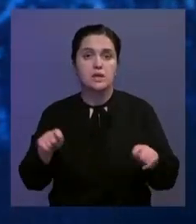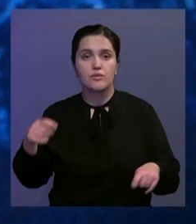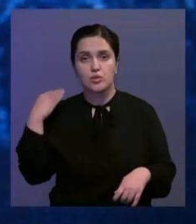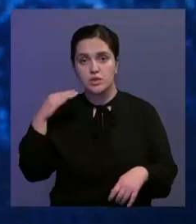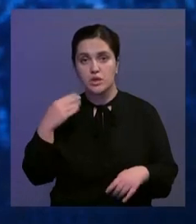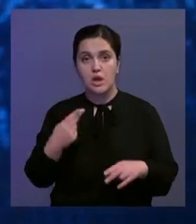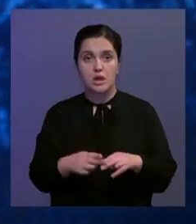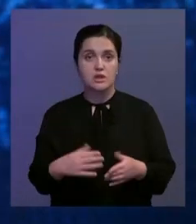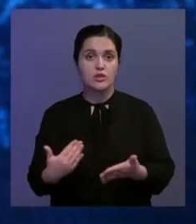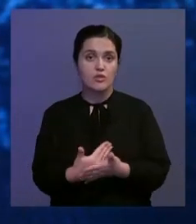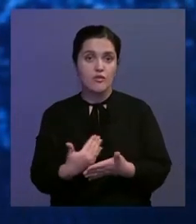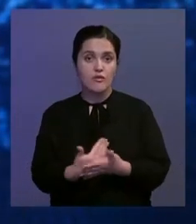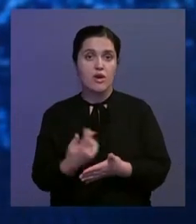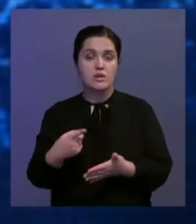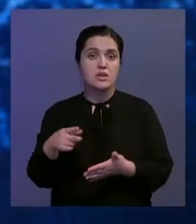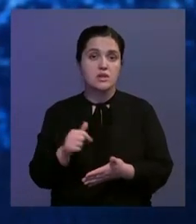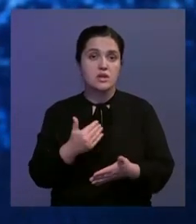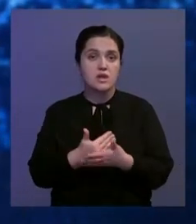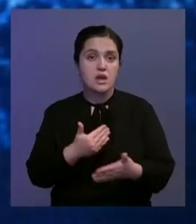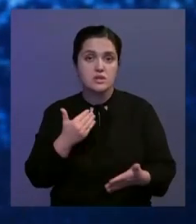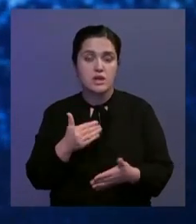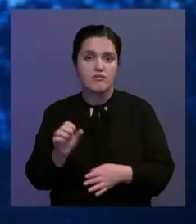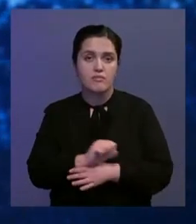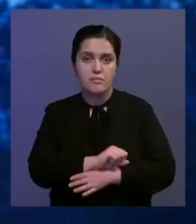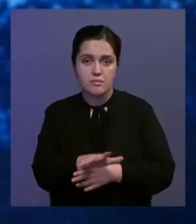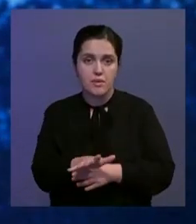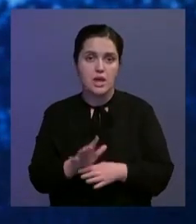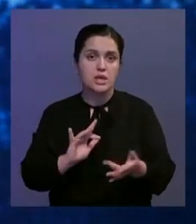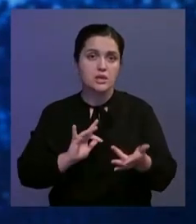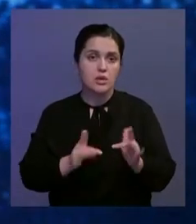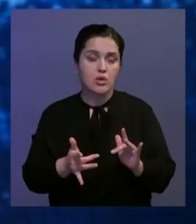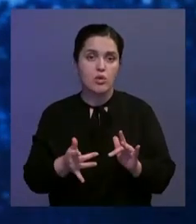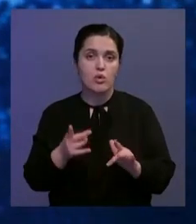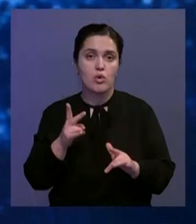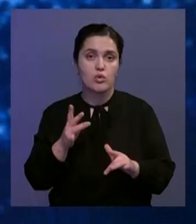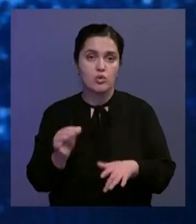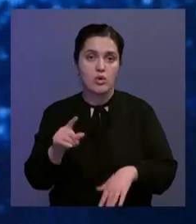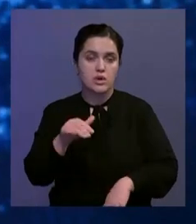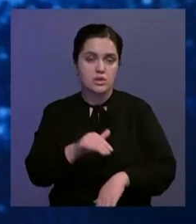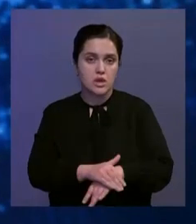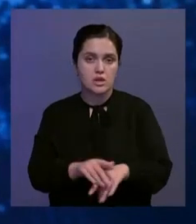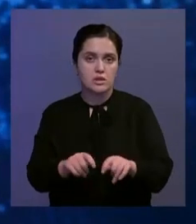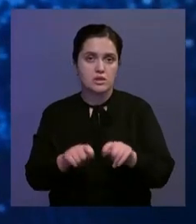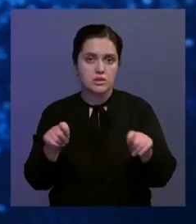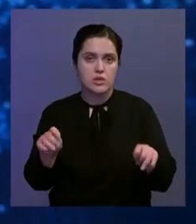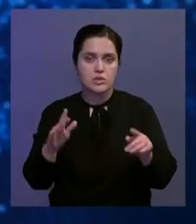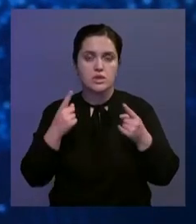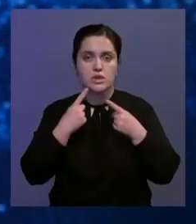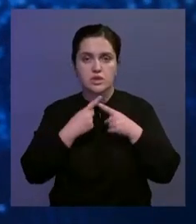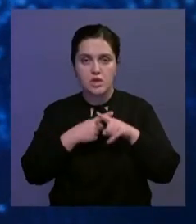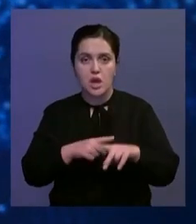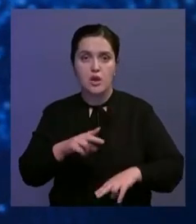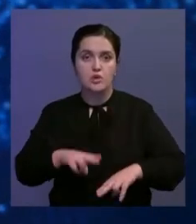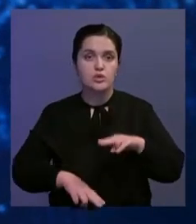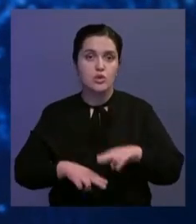в Туркестане. Эта новость около недели назад облетела СМИ и социальные сети, но оказалось, открытие было